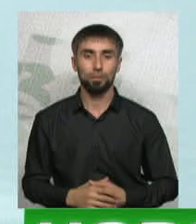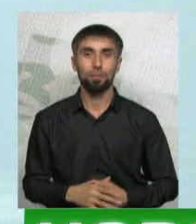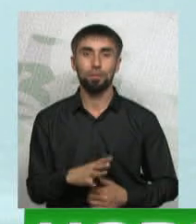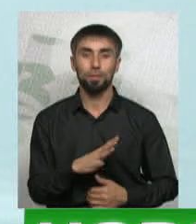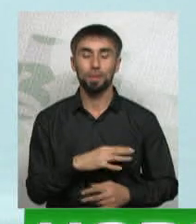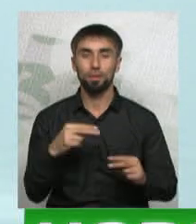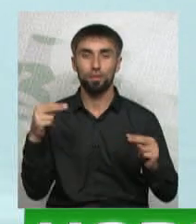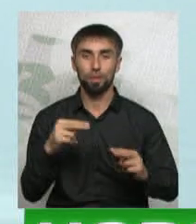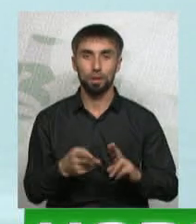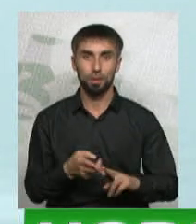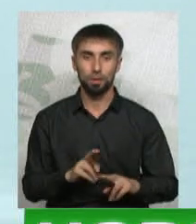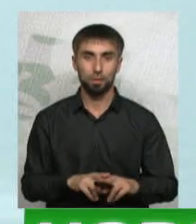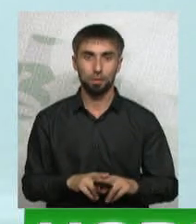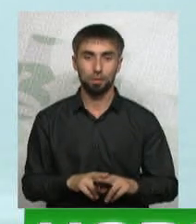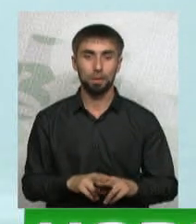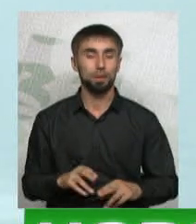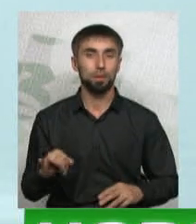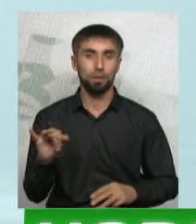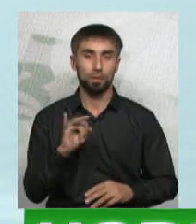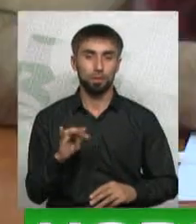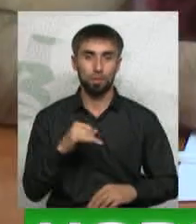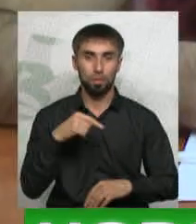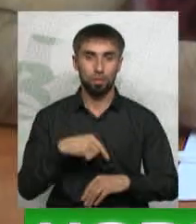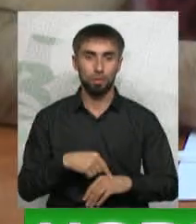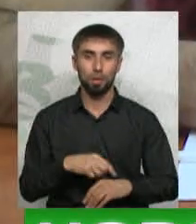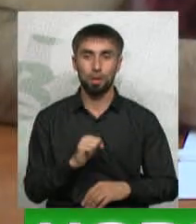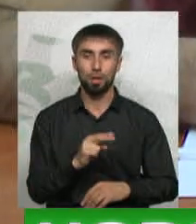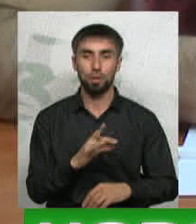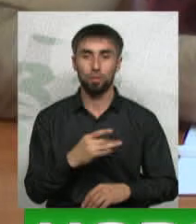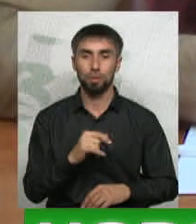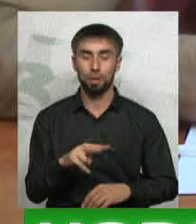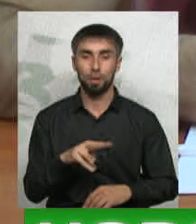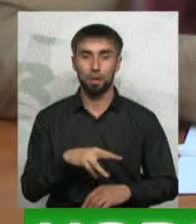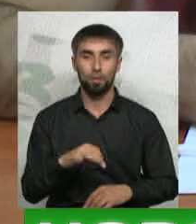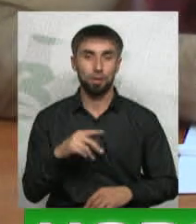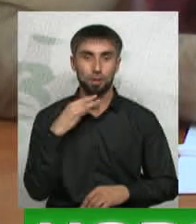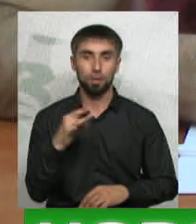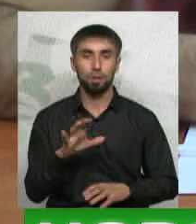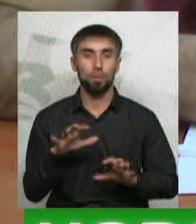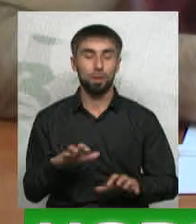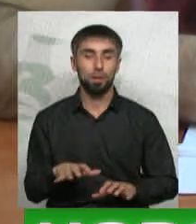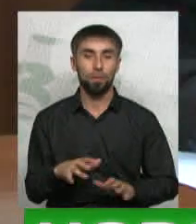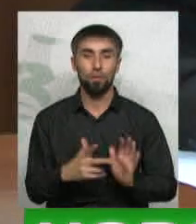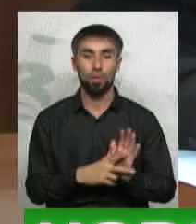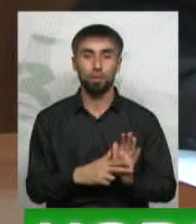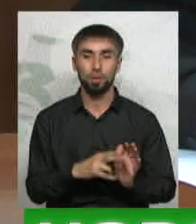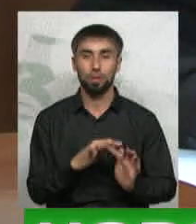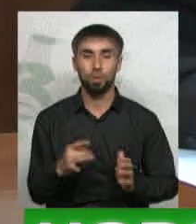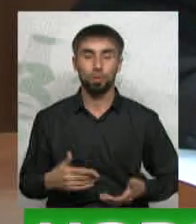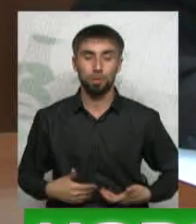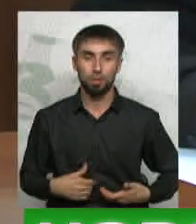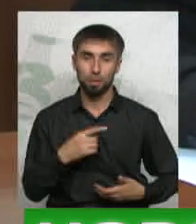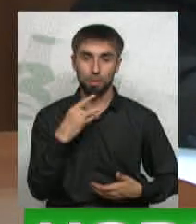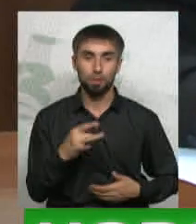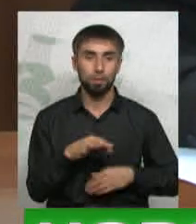быть свидетелем этого исторического момента. В актовом зале МВД по республике с представителями 8 диаспор, проживающих в